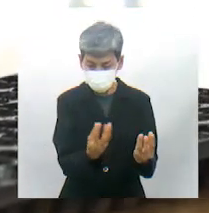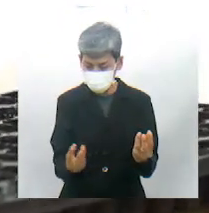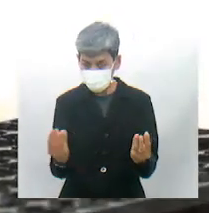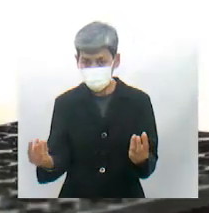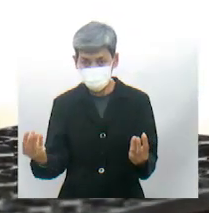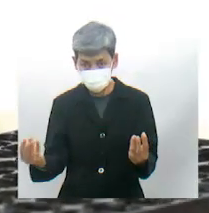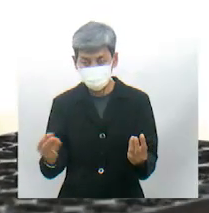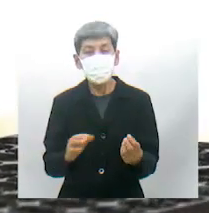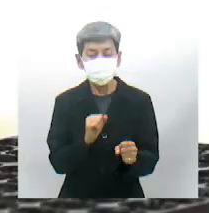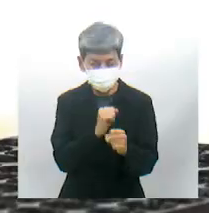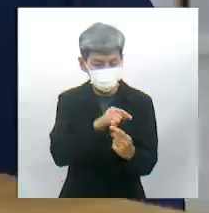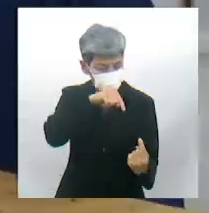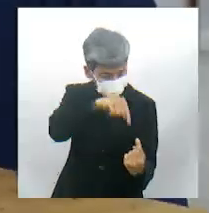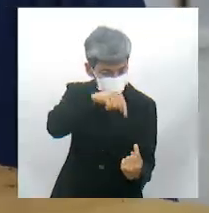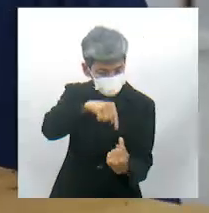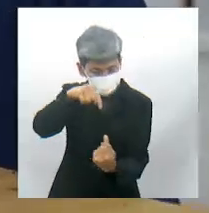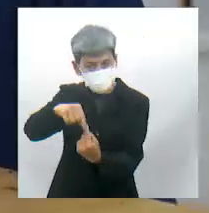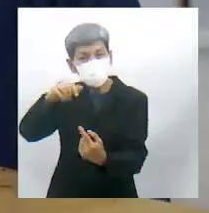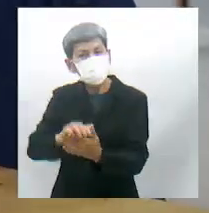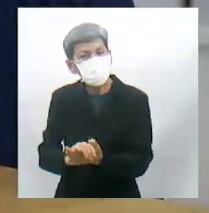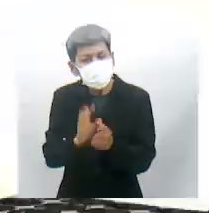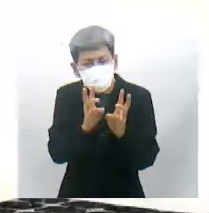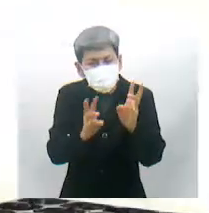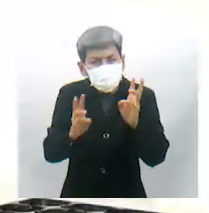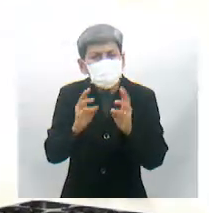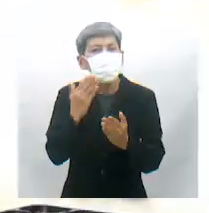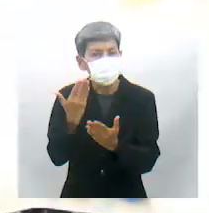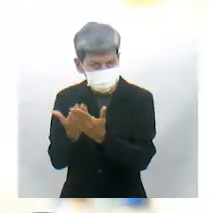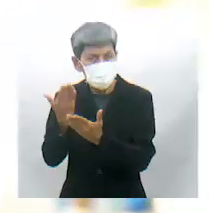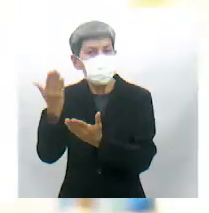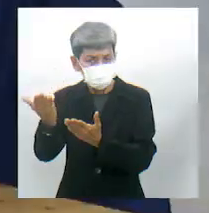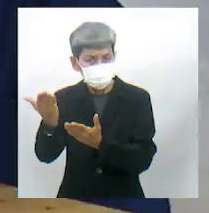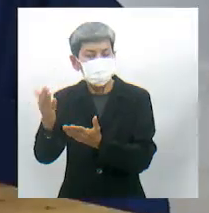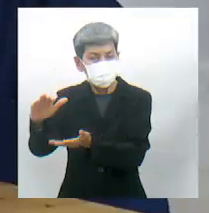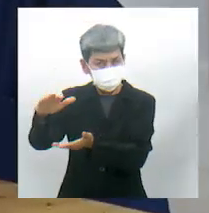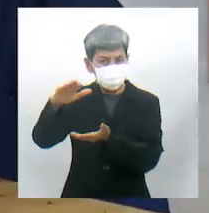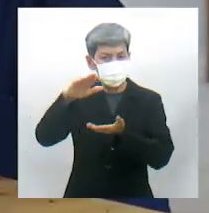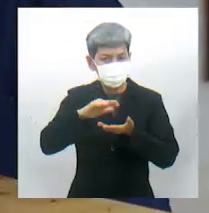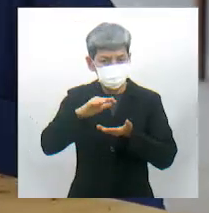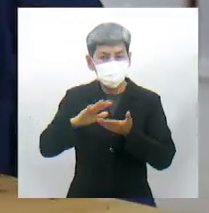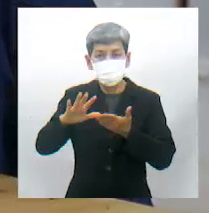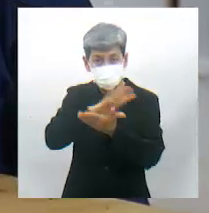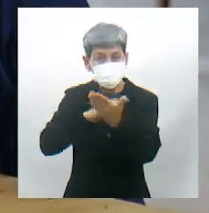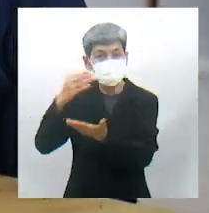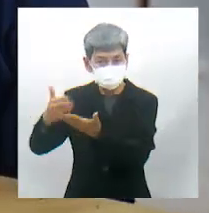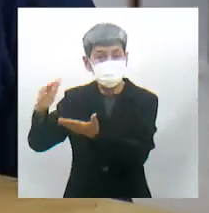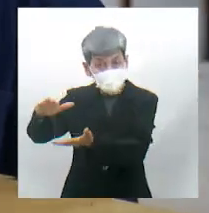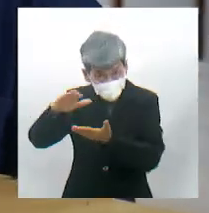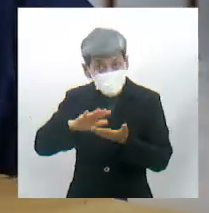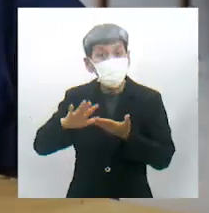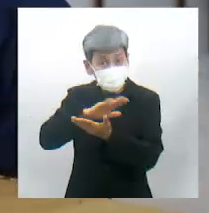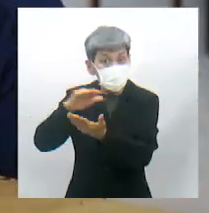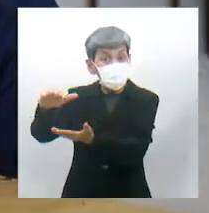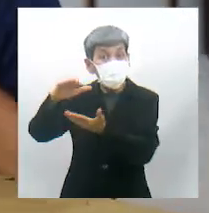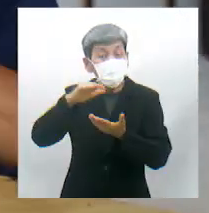ม็ดใส่มันจะพอดีของเขาอ ่ ะ แล้วอย่างเมล็ดเราไปเอามาจากไหนครับ สั่งซื้อมาค่ะ สั่งซื้อของนำเข้าต่างประเทศทั้งนั้น เอานำเข้าหม